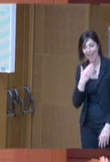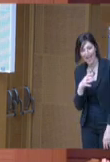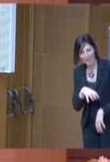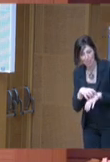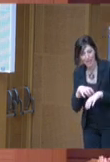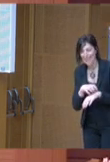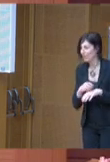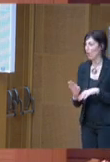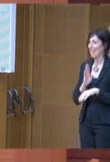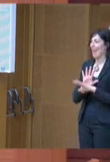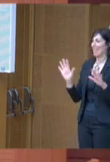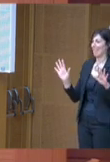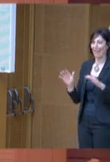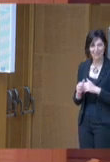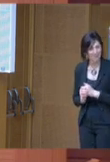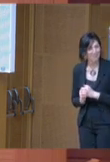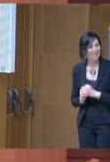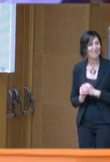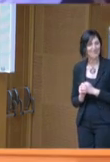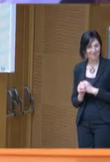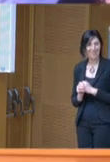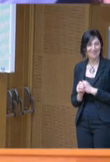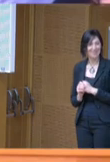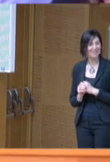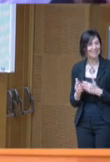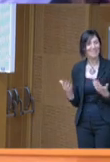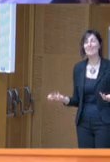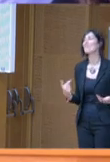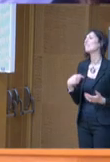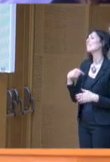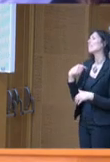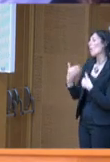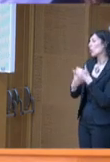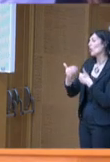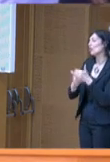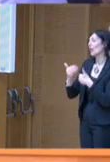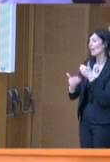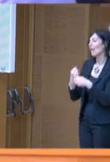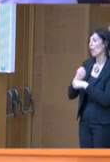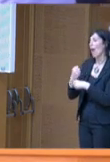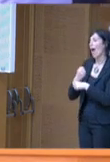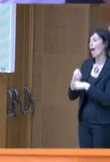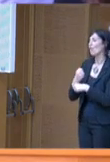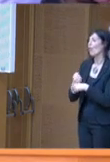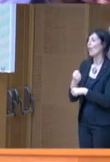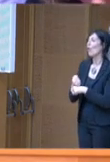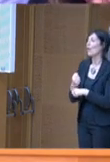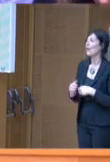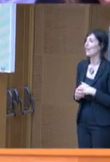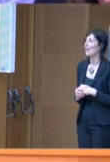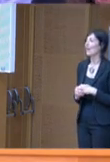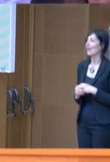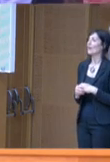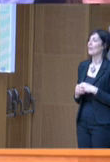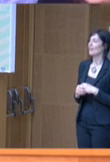A proposito di utilità e pragmatismo, assolutamente. Dicevo, proseguiamo i lavori e mi fa